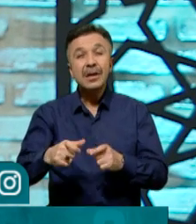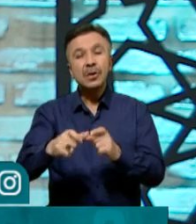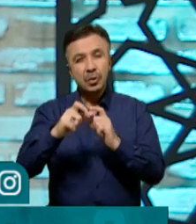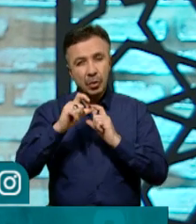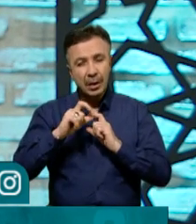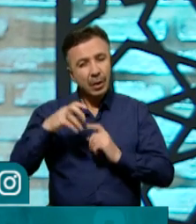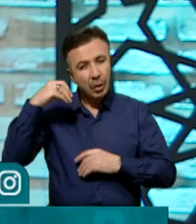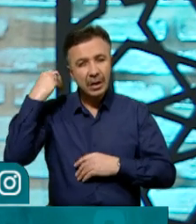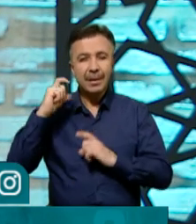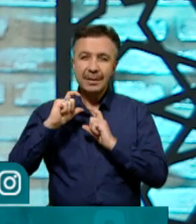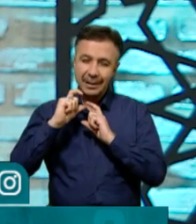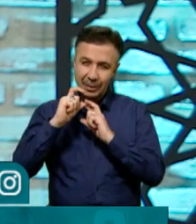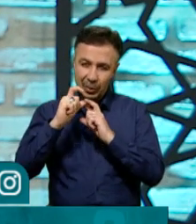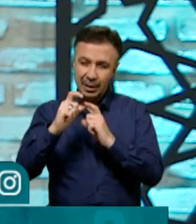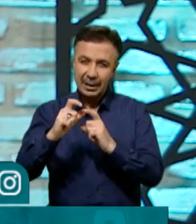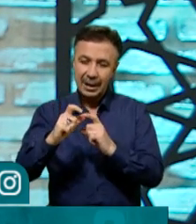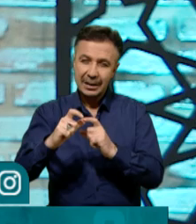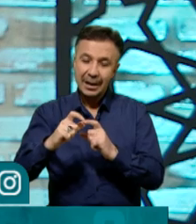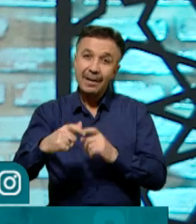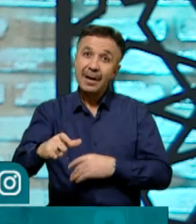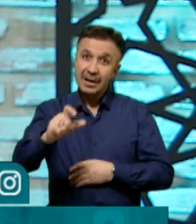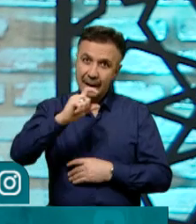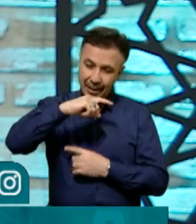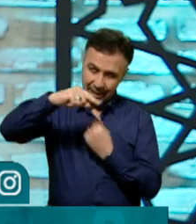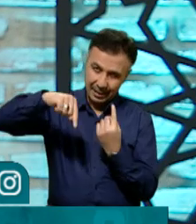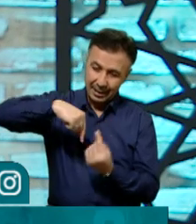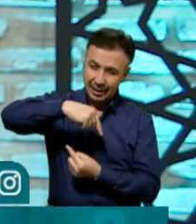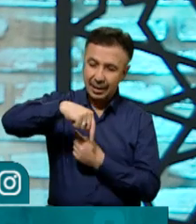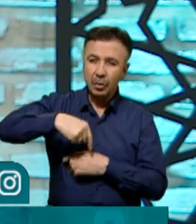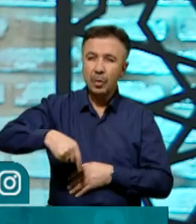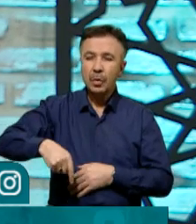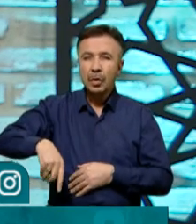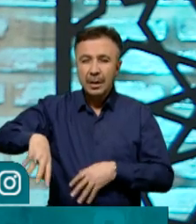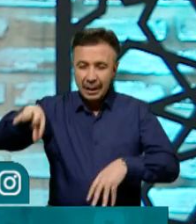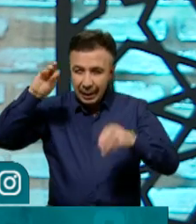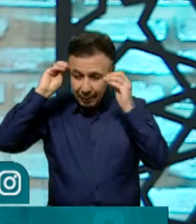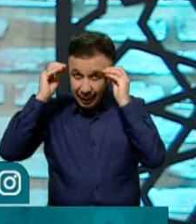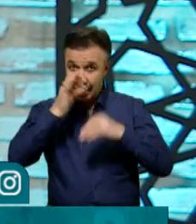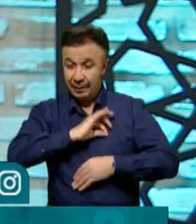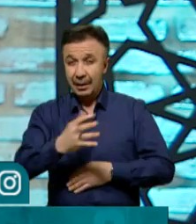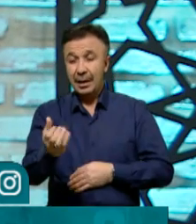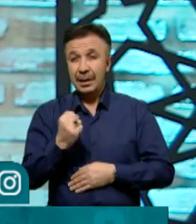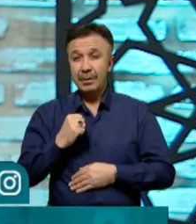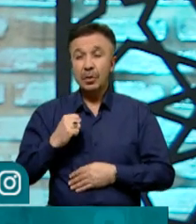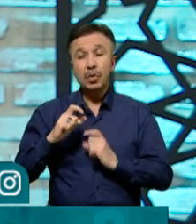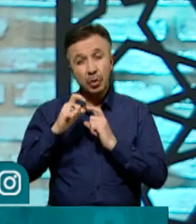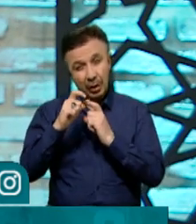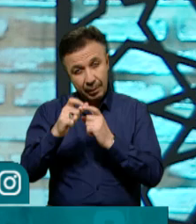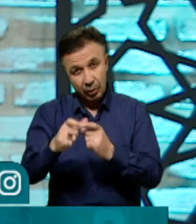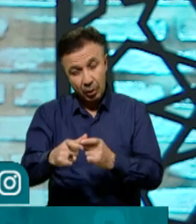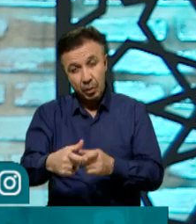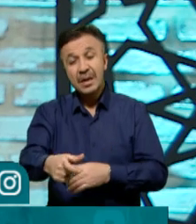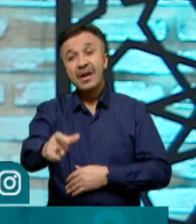hocalarımıza soracağız ve cevaplarını alacağız. Allah nasip ederse bugün ilminden istifade edeceğimiz, sorularımızı sorup